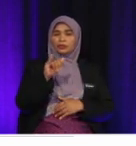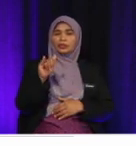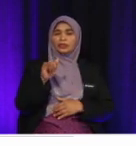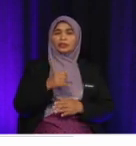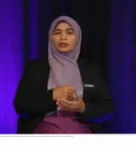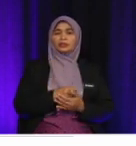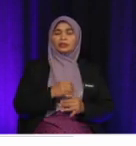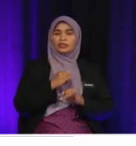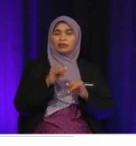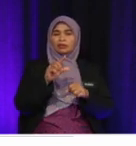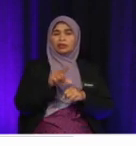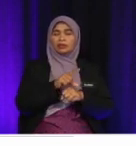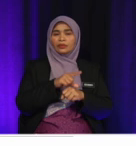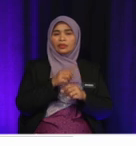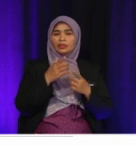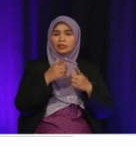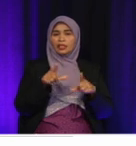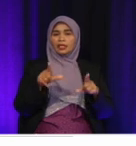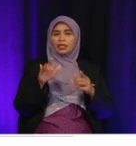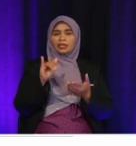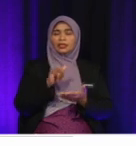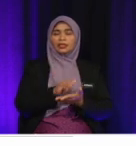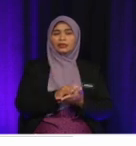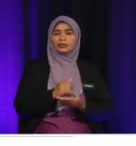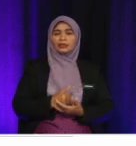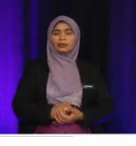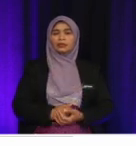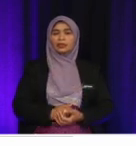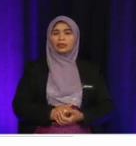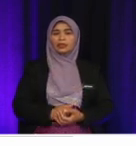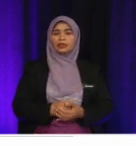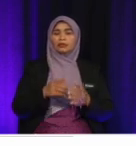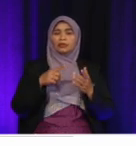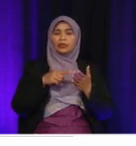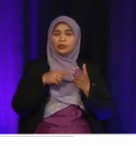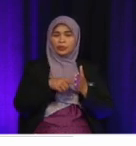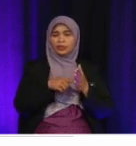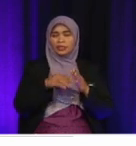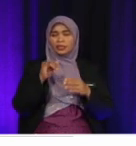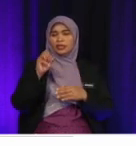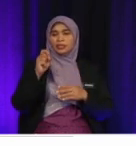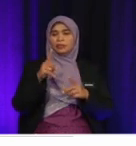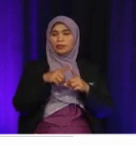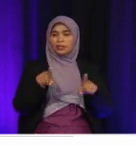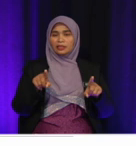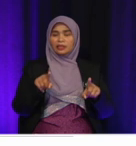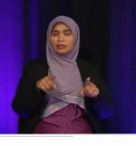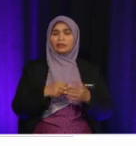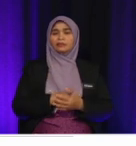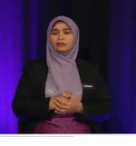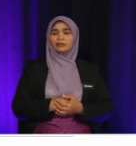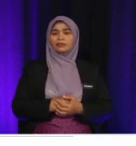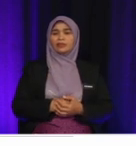jangan gunakan perkataan Selain itu A Bila Selain itu dia menunjukkan isi yang berbeza isi yang berbeza